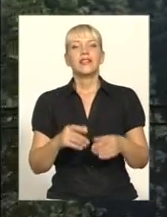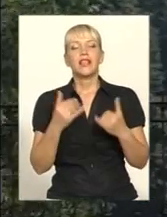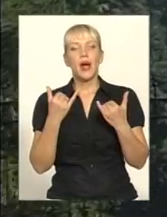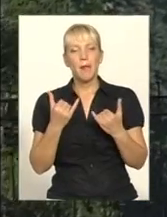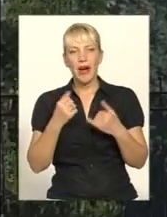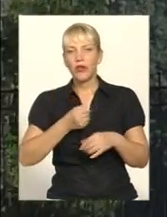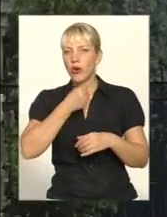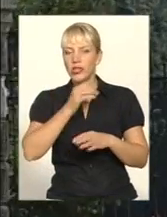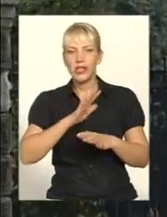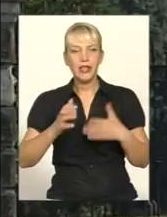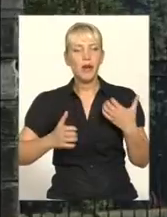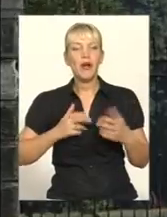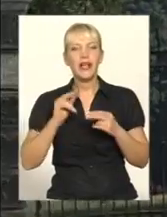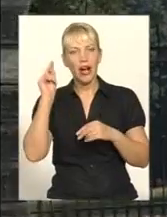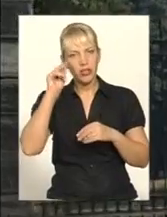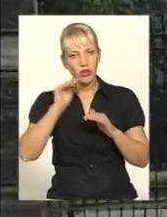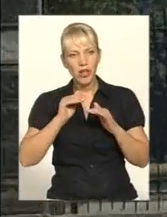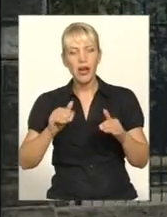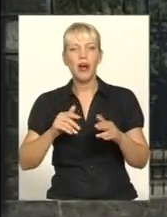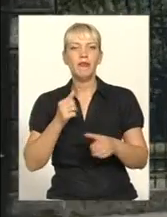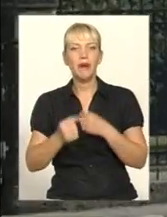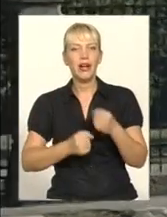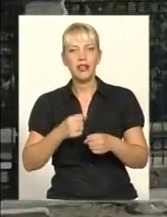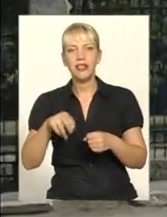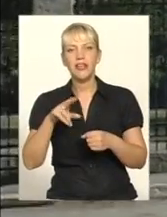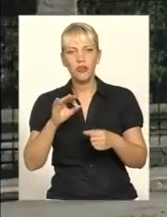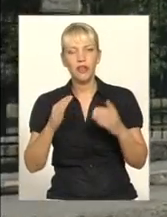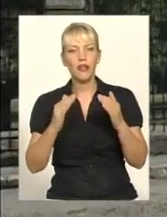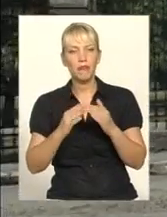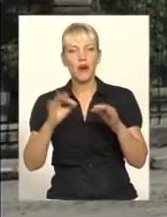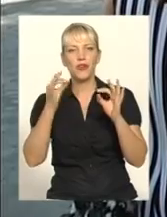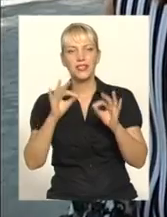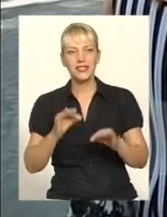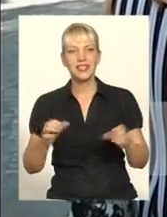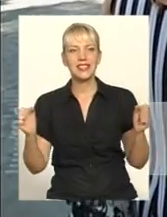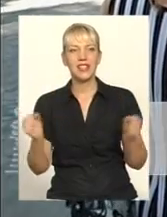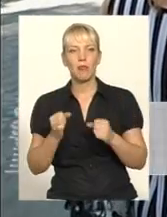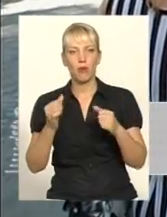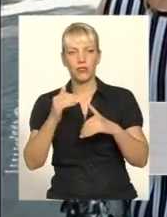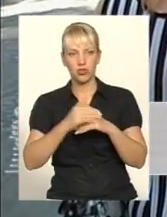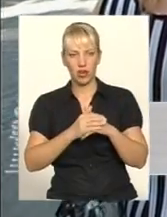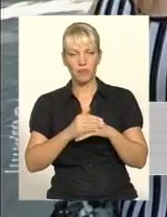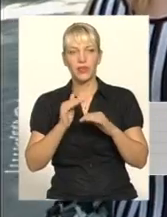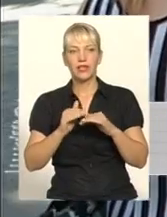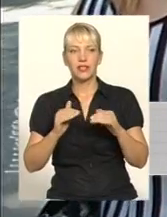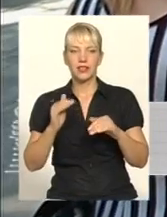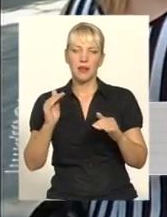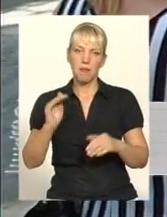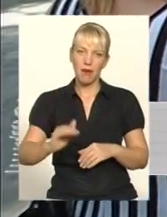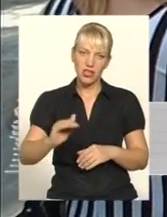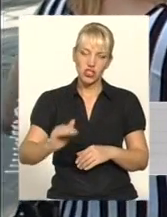дорослі не турбуються, як школярам діставатися додому осінньо-зимовими вечорами. Це діти, менші діти